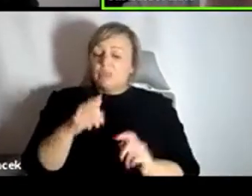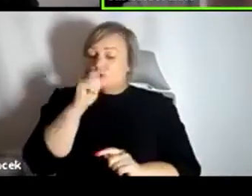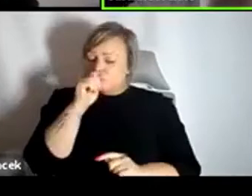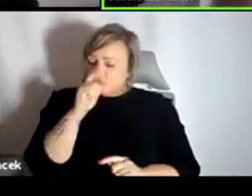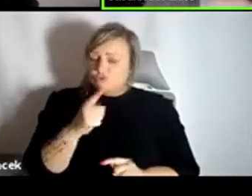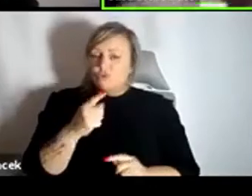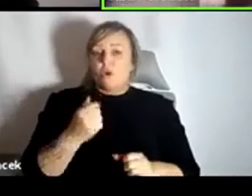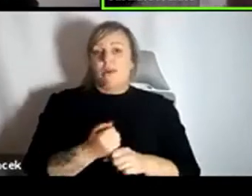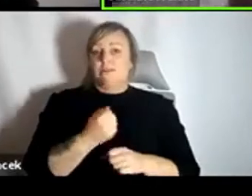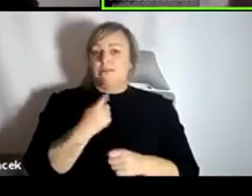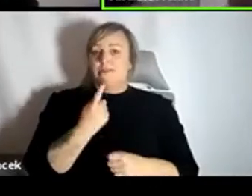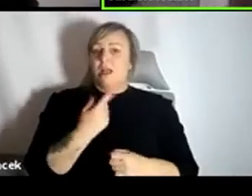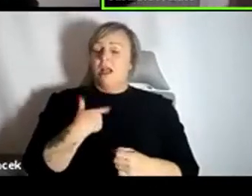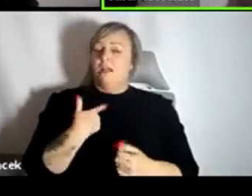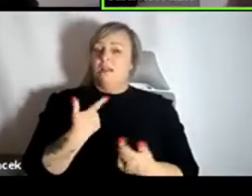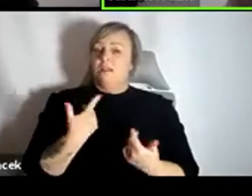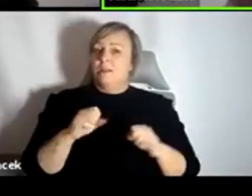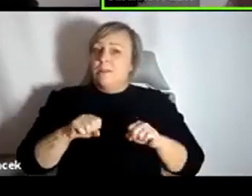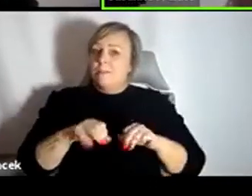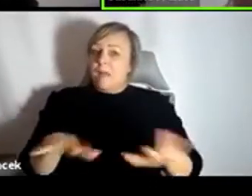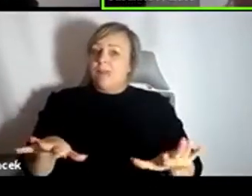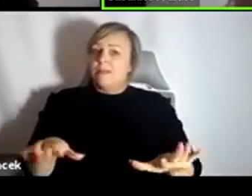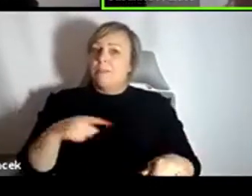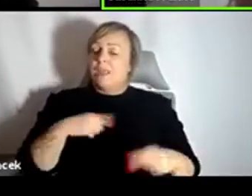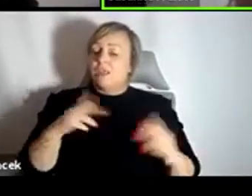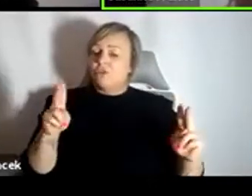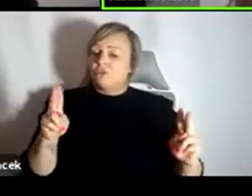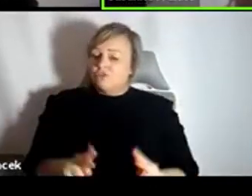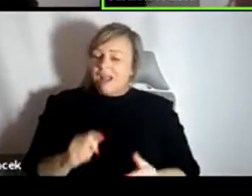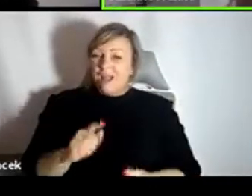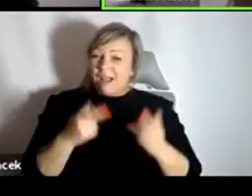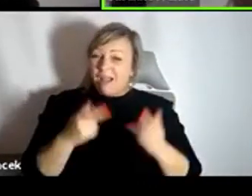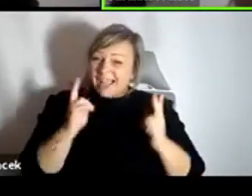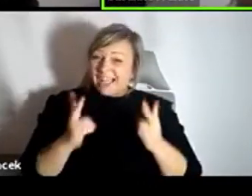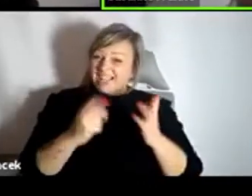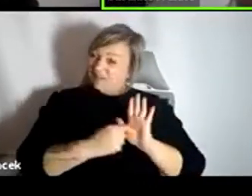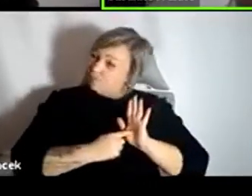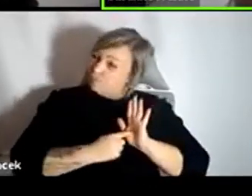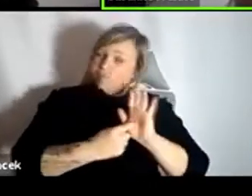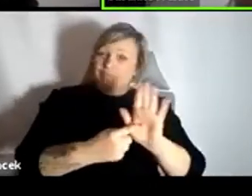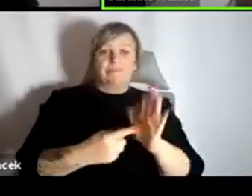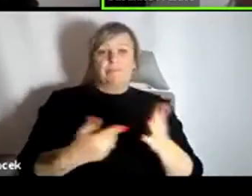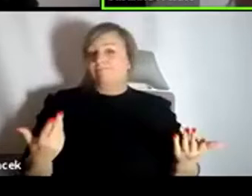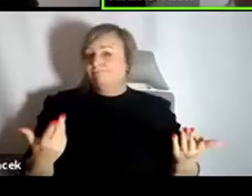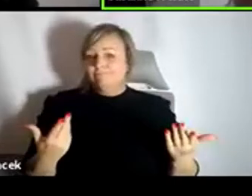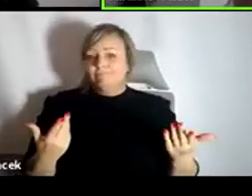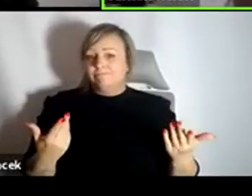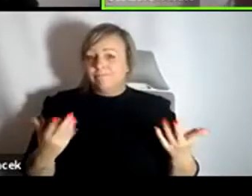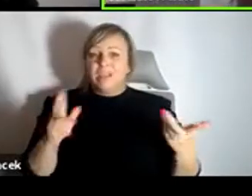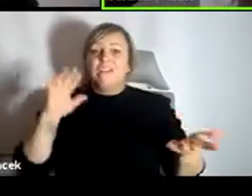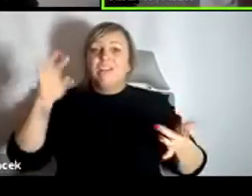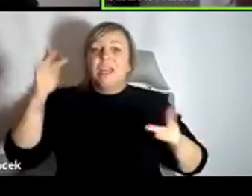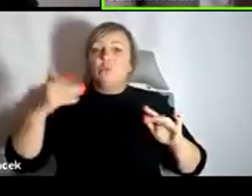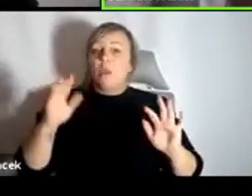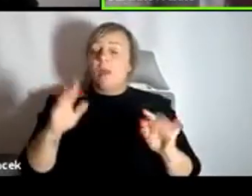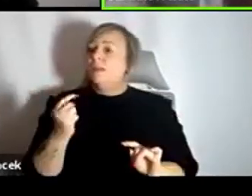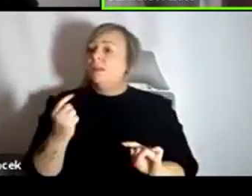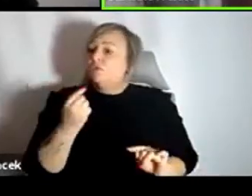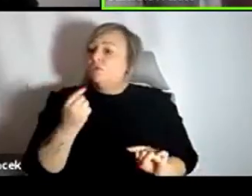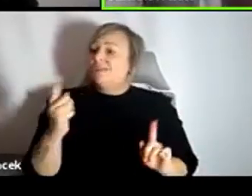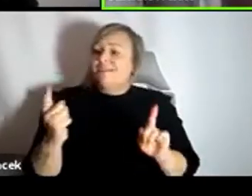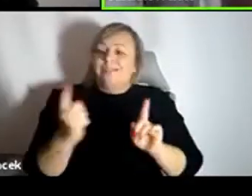sind, aber der Outreach ist nicht so richtig da, weil du virtuell nicht zufällig jemanden triffst. Und